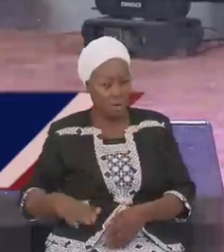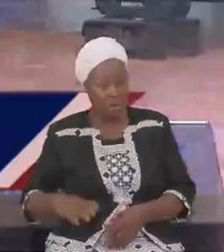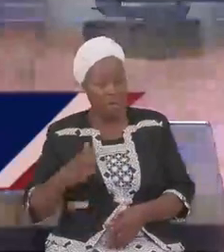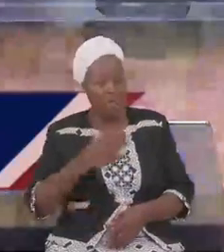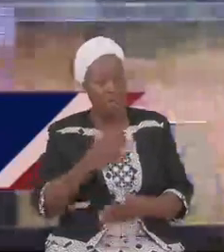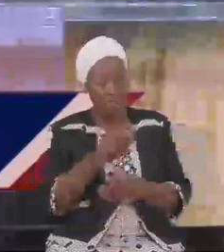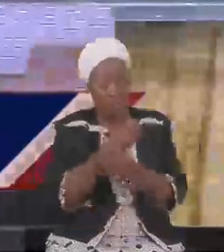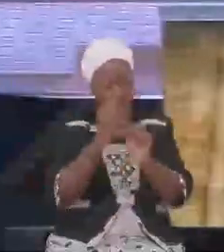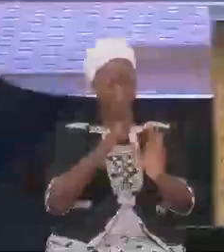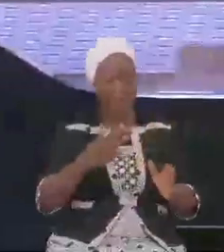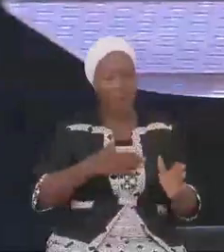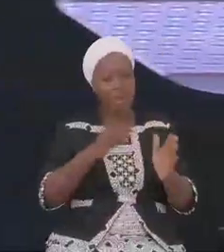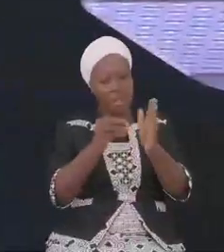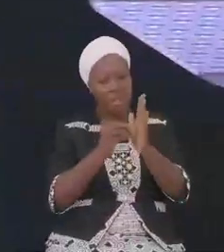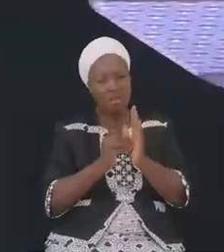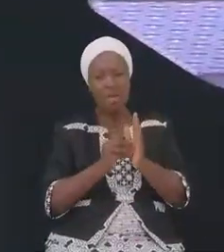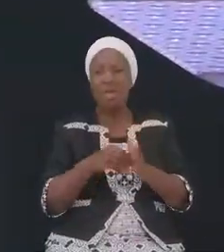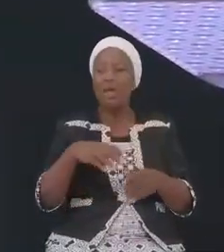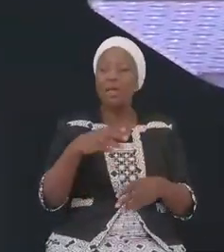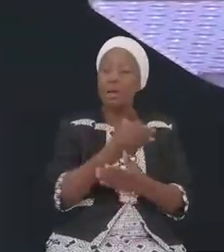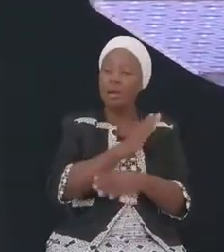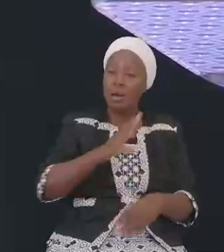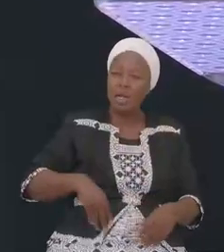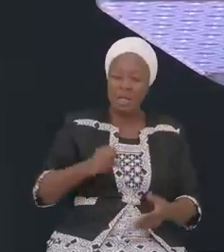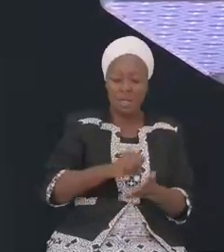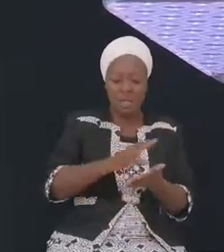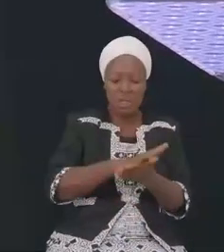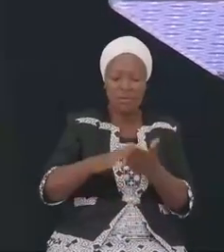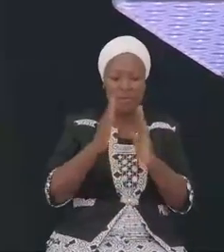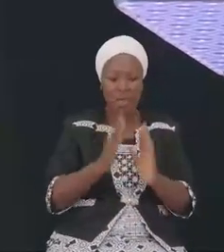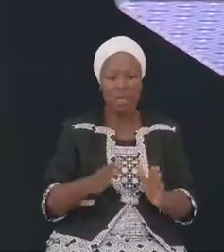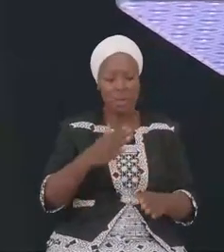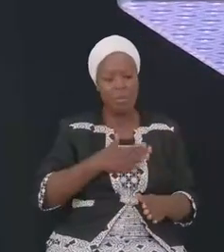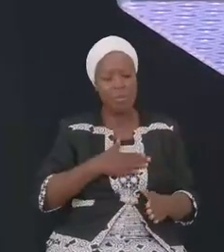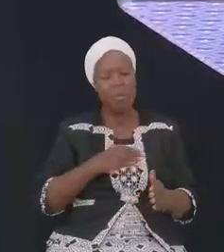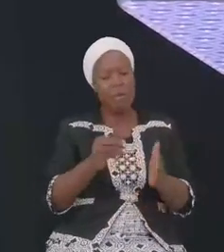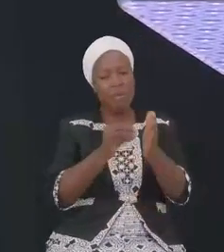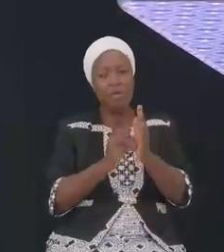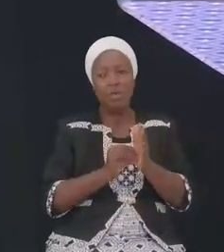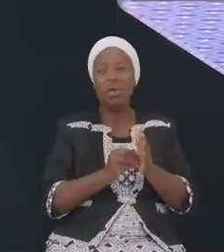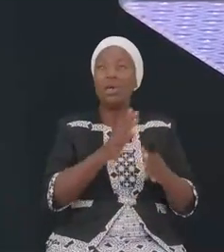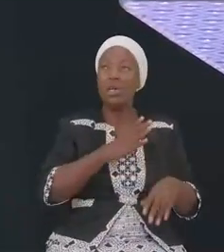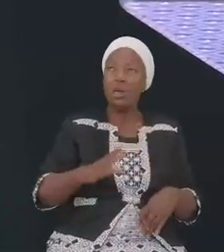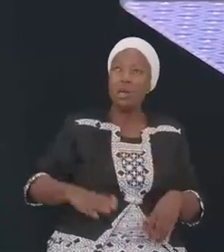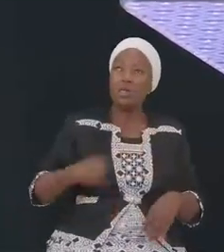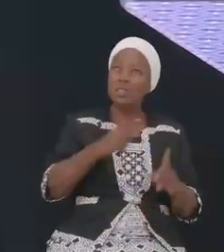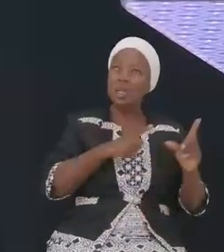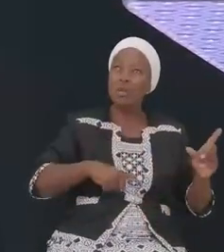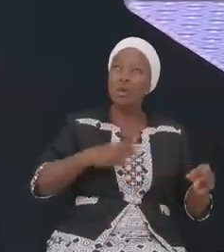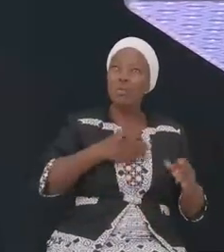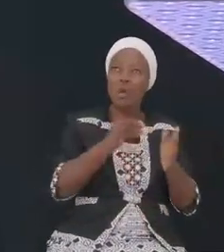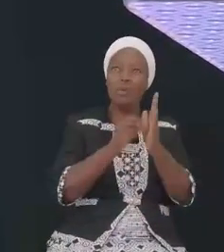Christ, le sanctificateur, ma portion. Christ, le Seigneur, ma portion. Mon